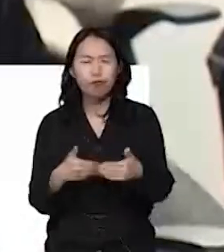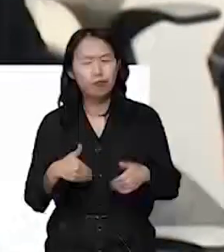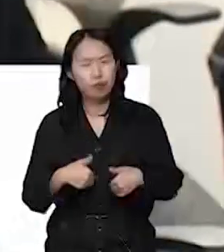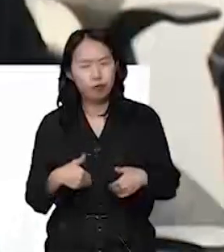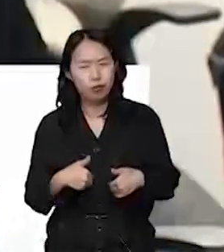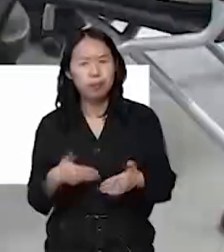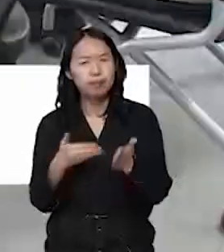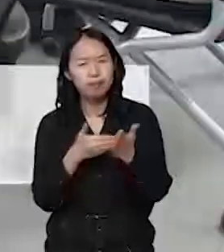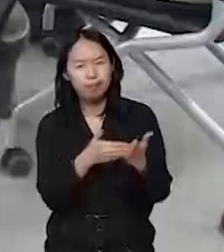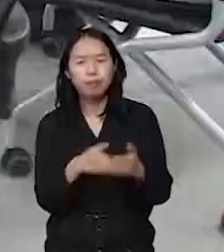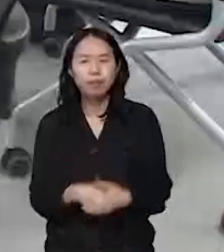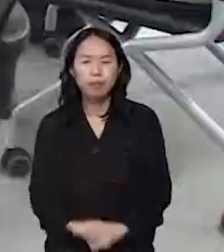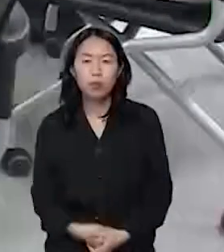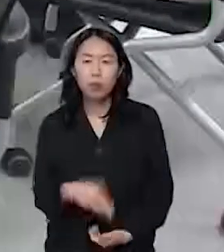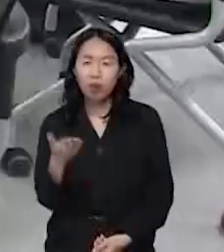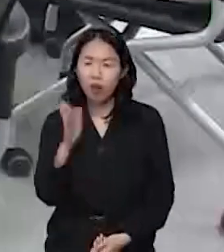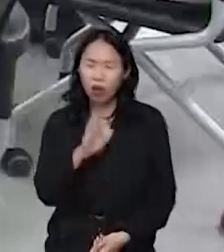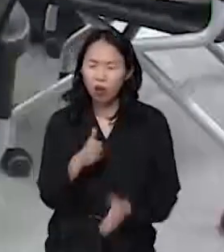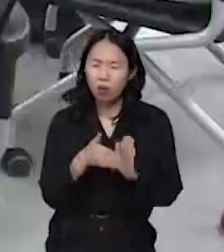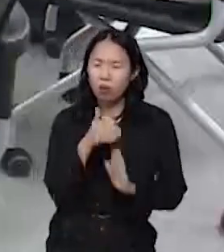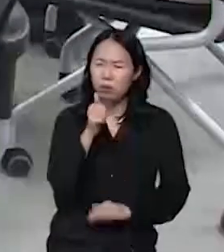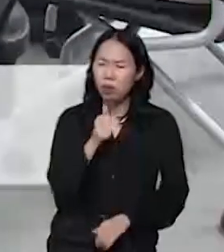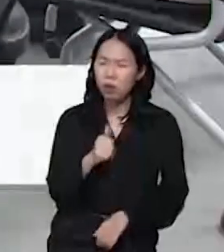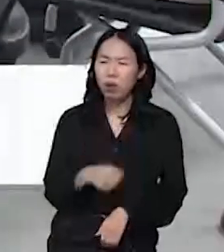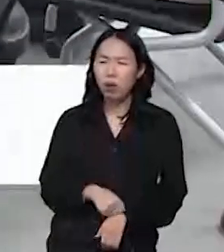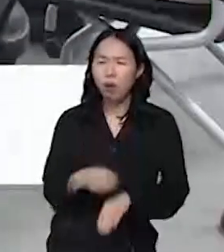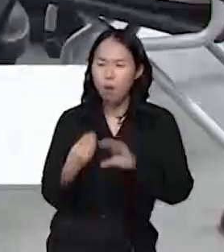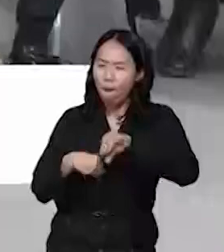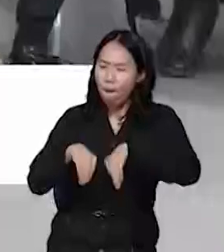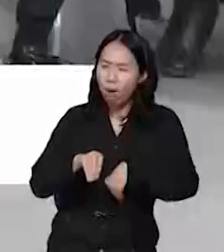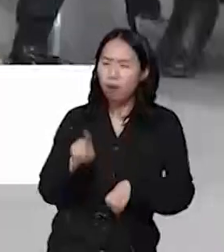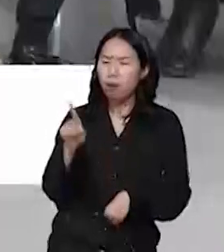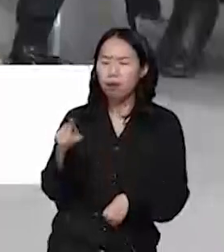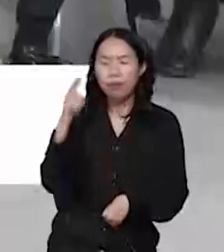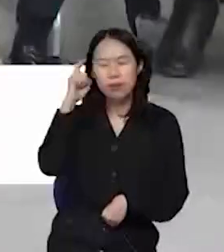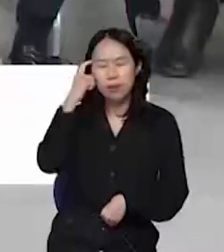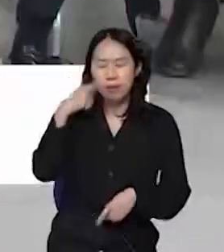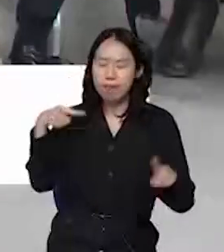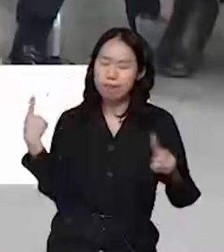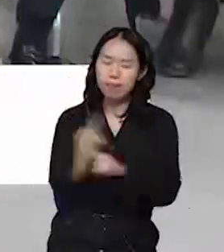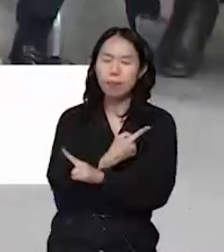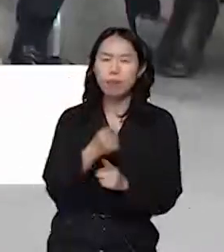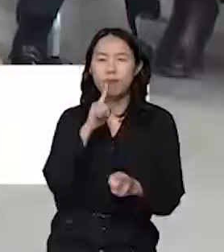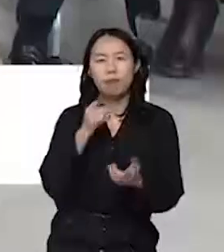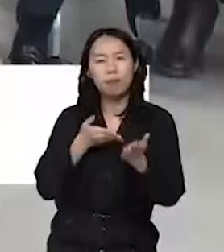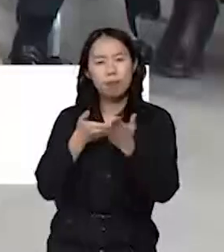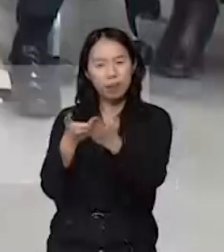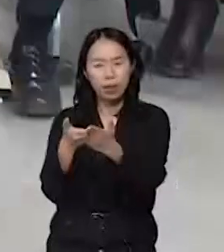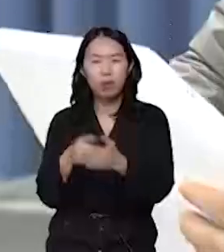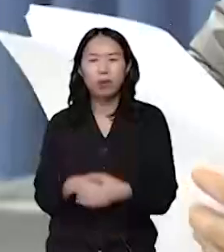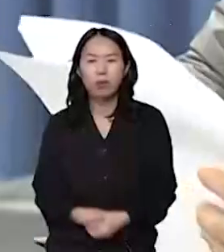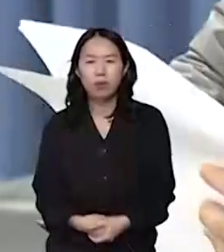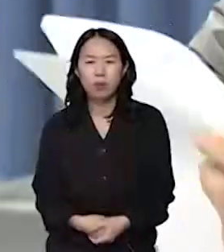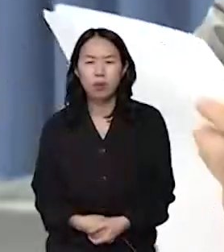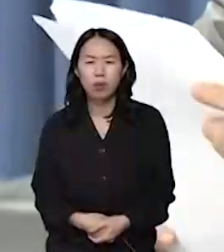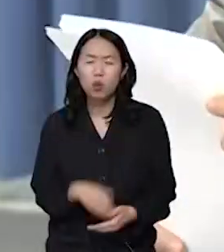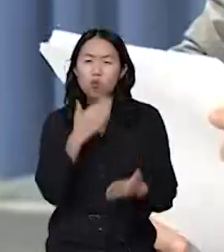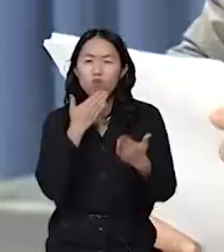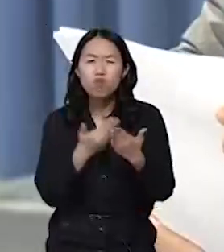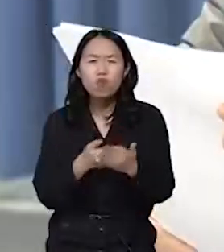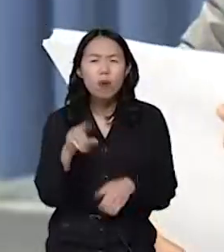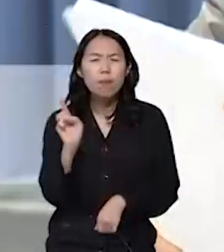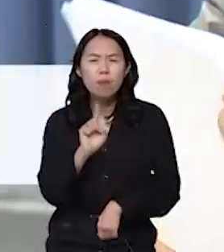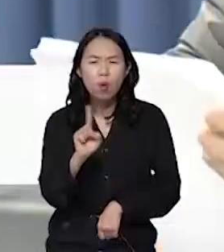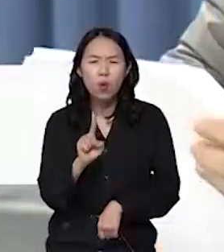말씀을 드리는 거고요. 그러나 강 시장은 오히려 시민사회단체의 시각 전환이 필요하다고 꼬집었습니다. 더 중요한